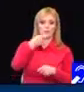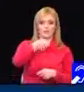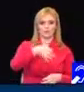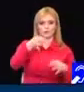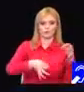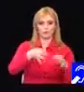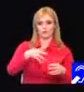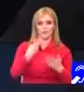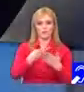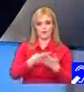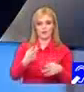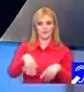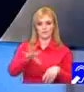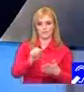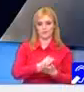național.